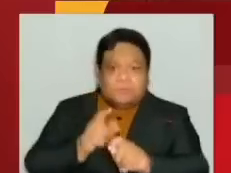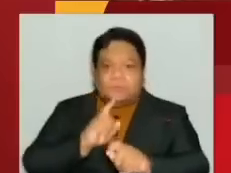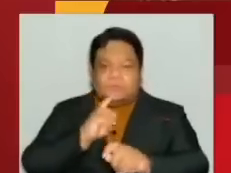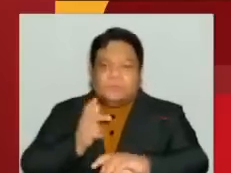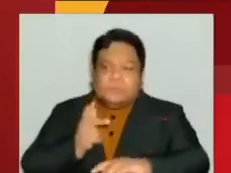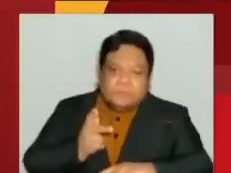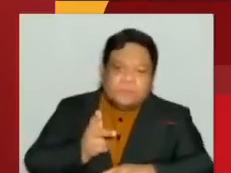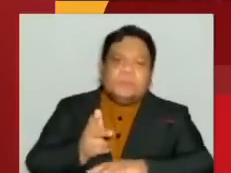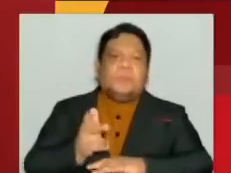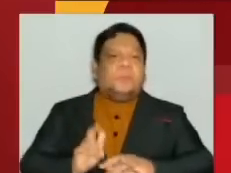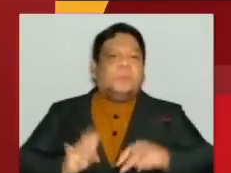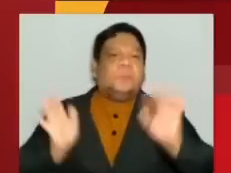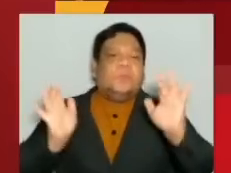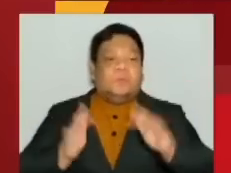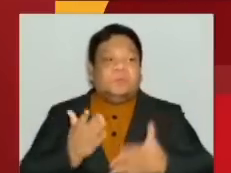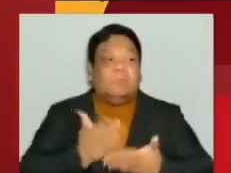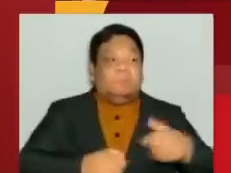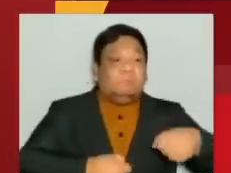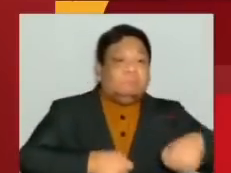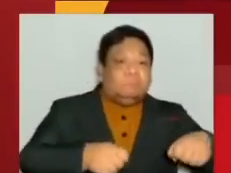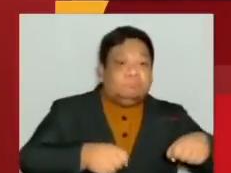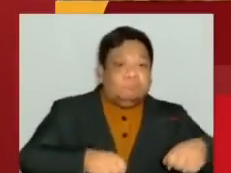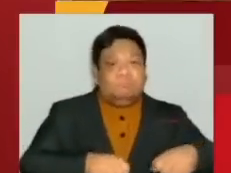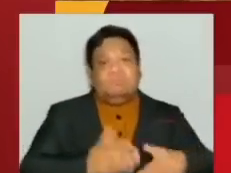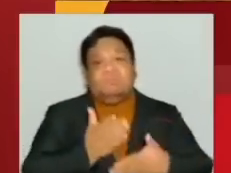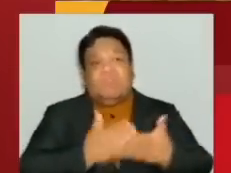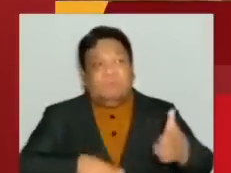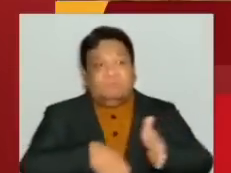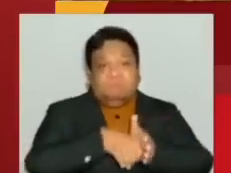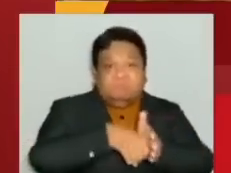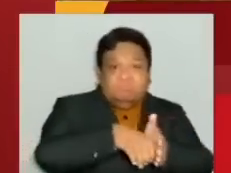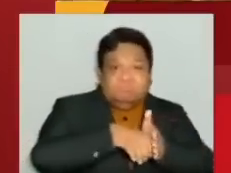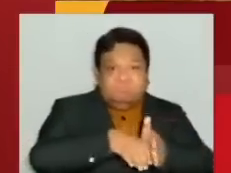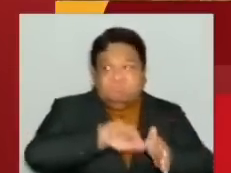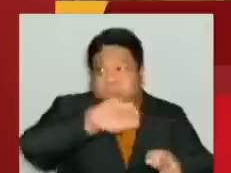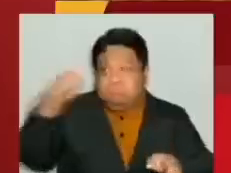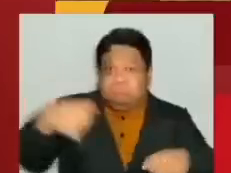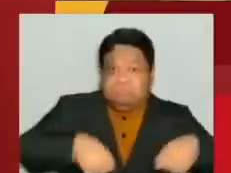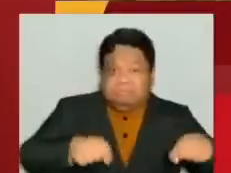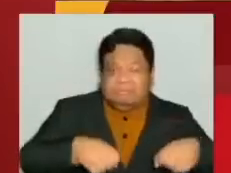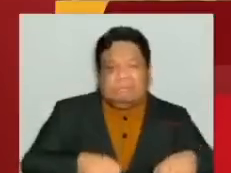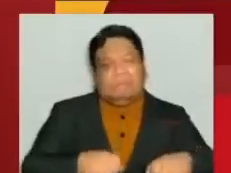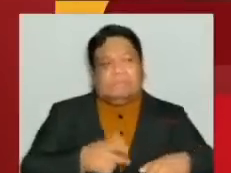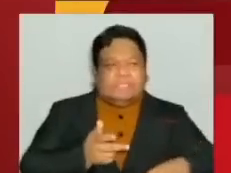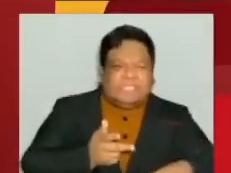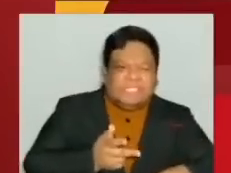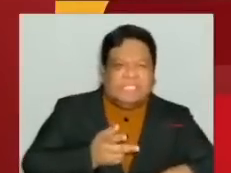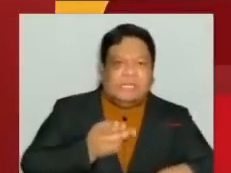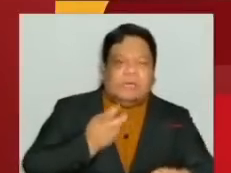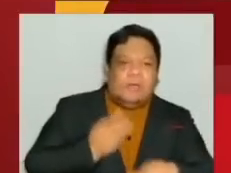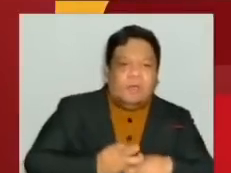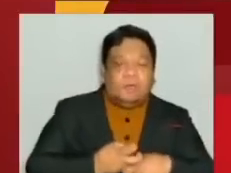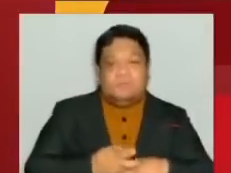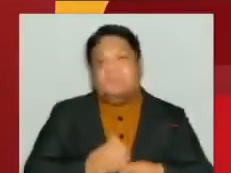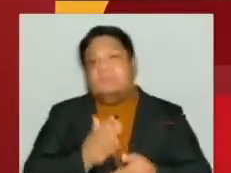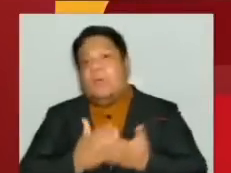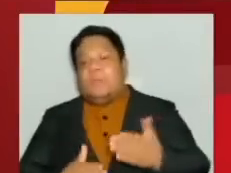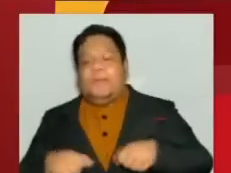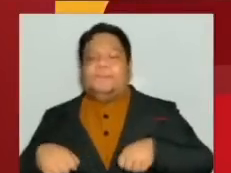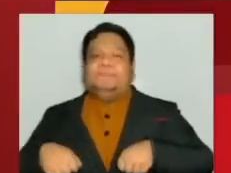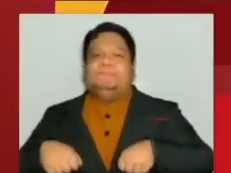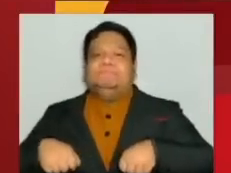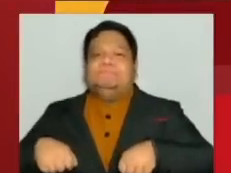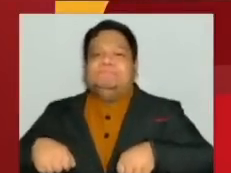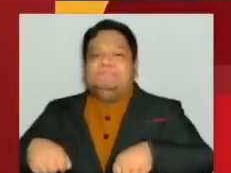at tricycle na lakasan ng loob sa paglusong sa baha. May iba na nagtulak na lang para iwas tirik. Ang isang ito,